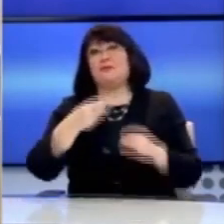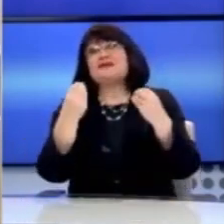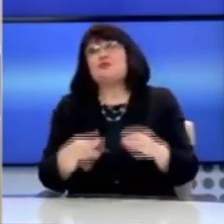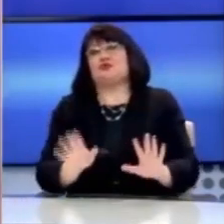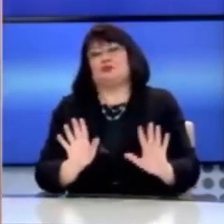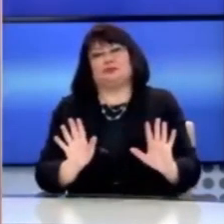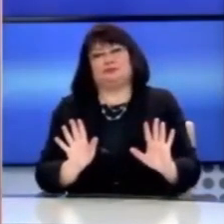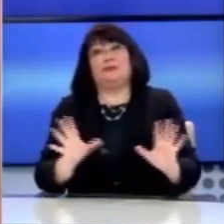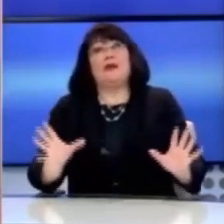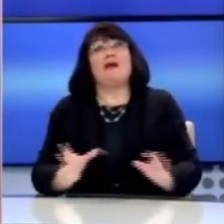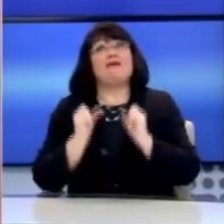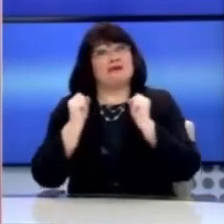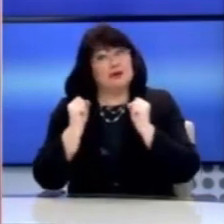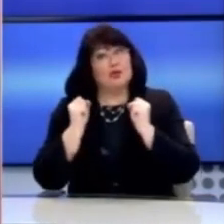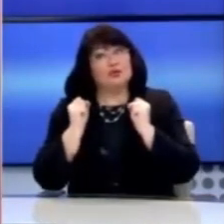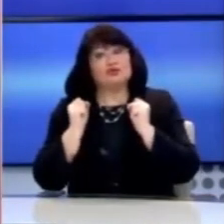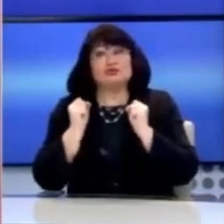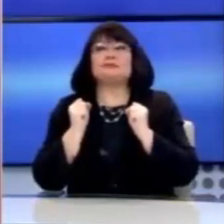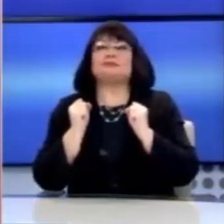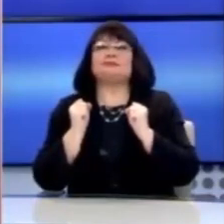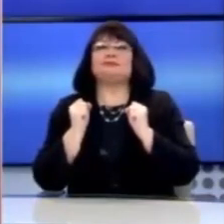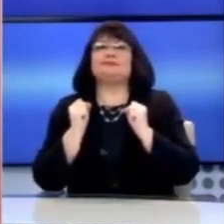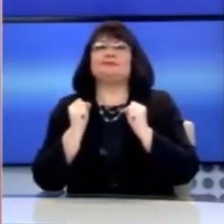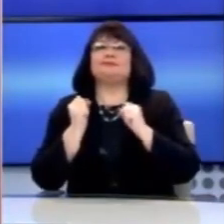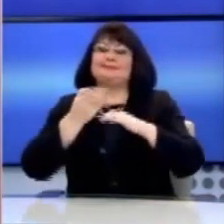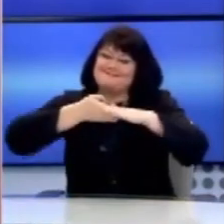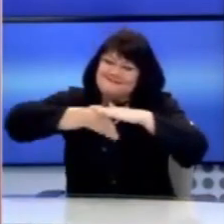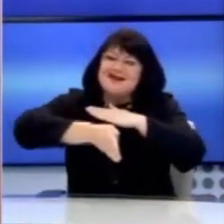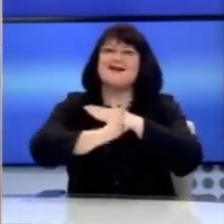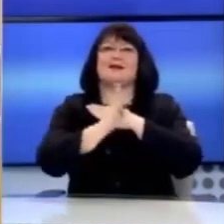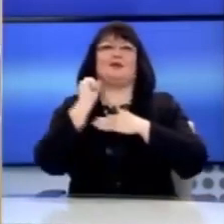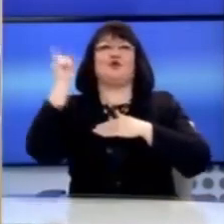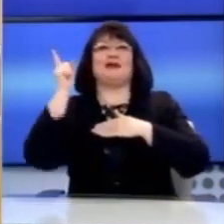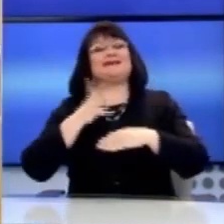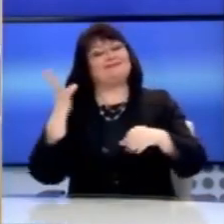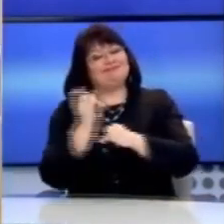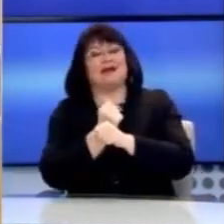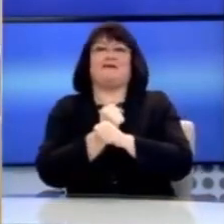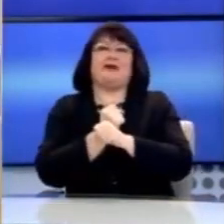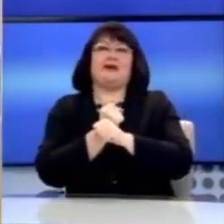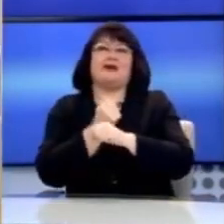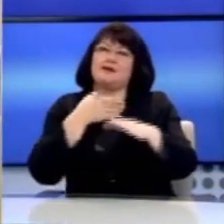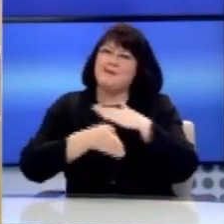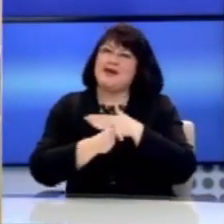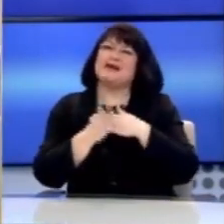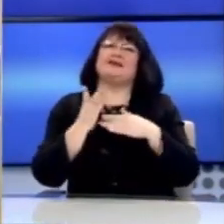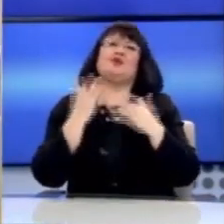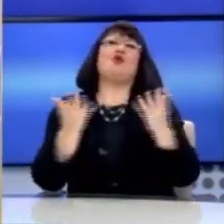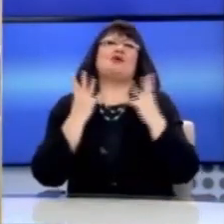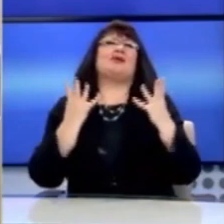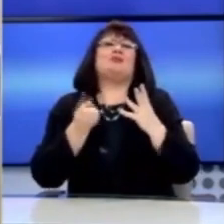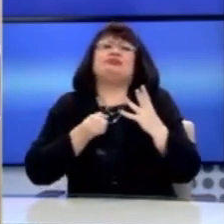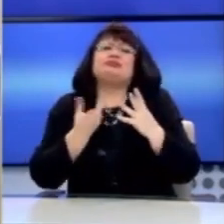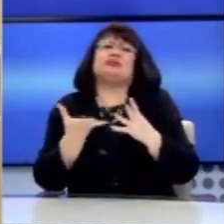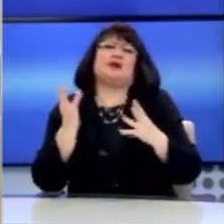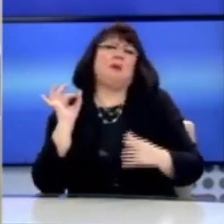δεδομένα. Ευτυχώς, φαίνεται ότι ξεπεράσαμε το σκόπελο των Χριστουγέννων και της Πρωτοχρονιάς χωρίς ιδιαίτερες αναταράξεις